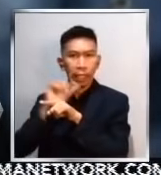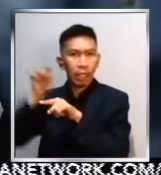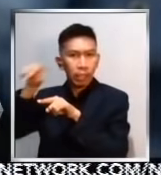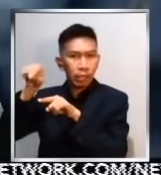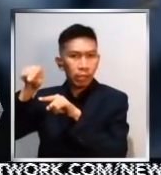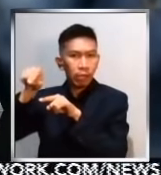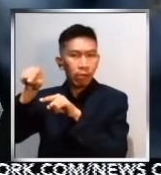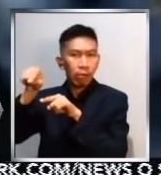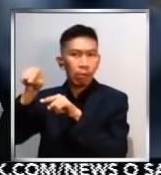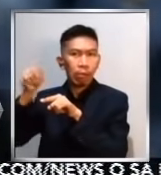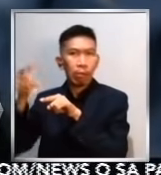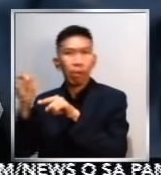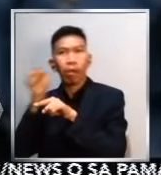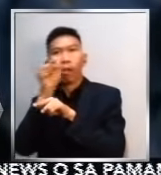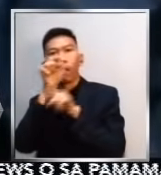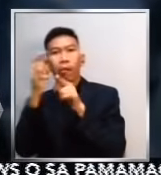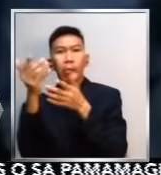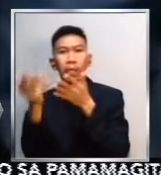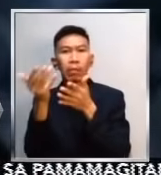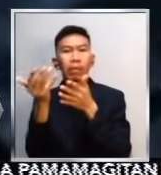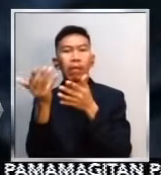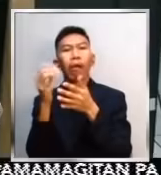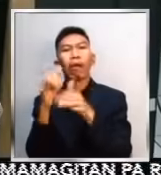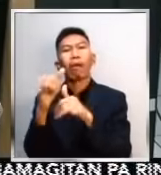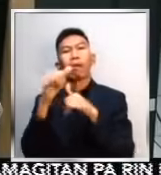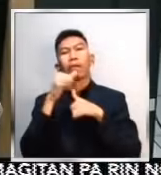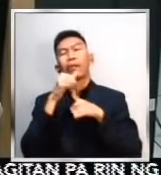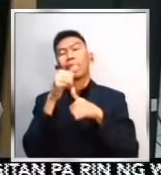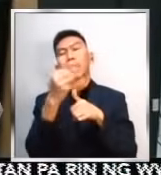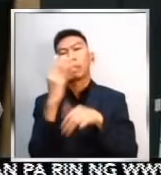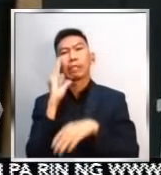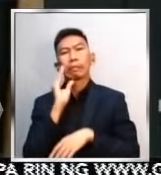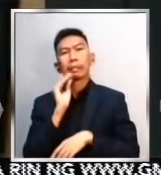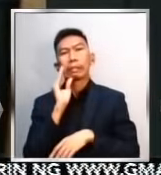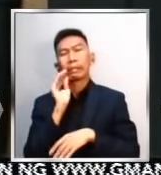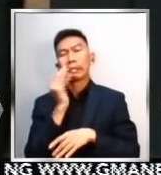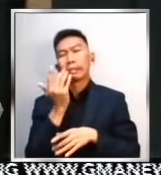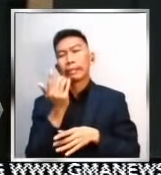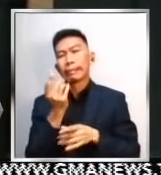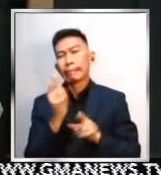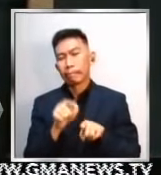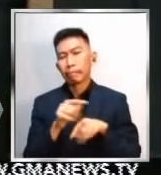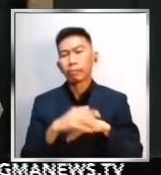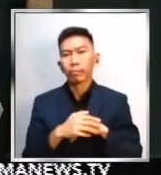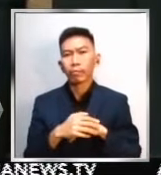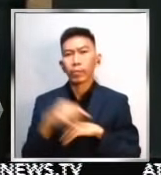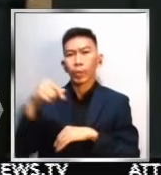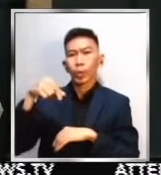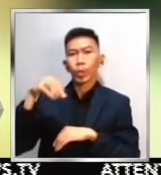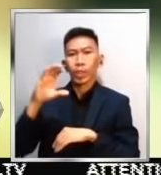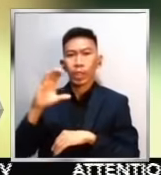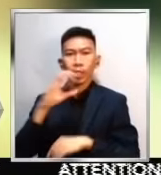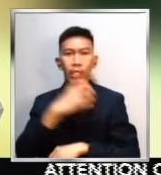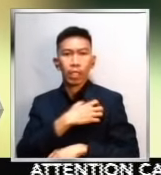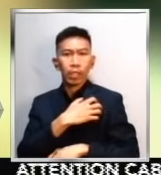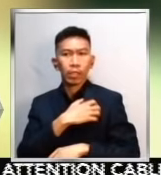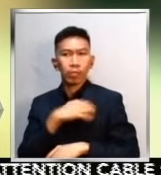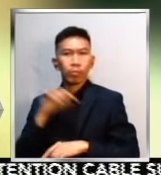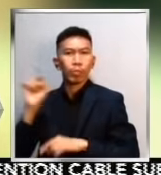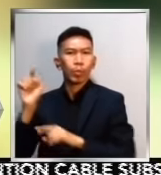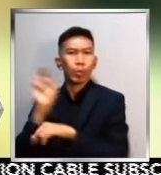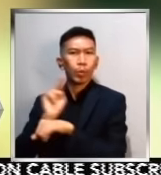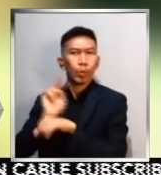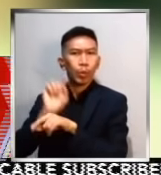baka mangyari din sa inyo yung nangyari sa amin. Ayon sa QCPD, gamit ang magkakaibang Facebook account,